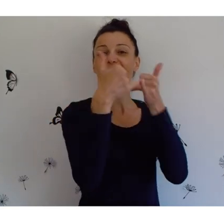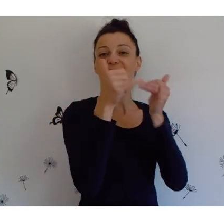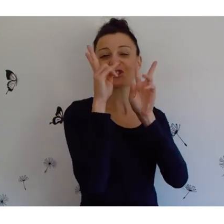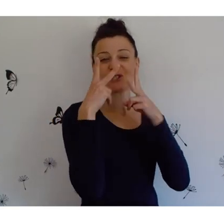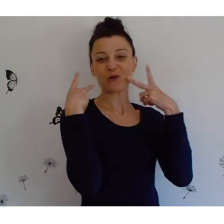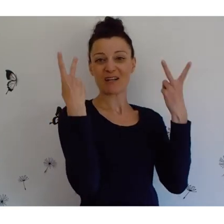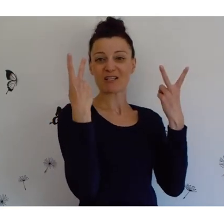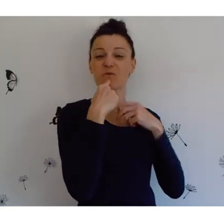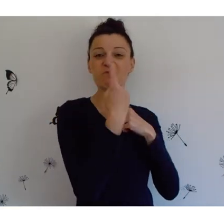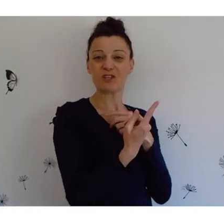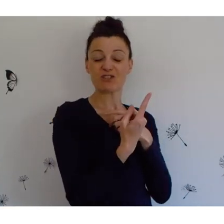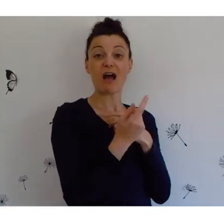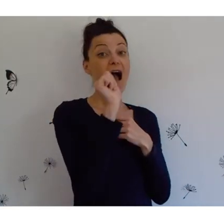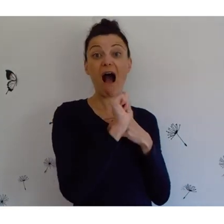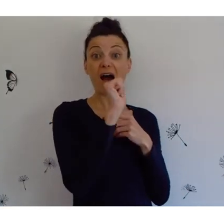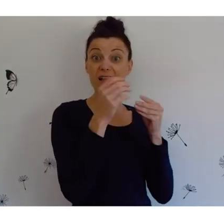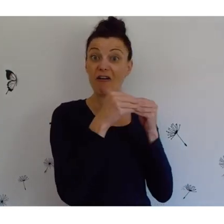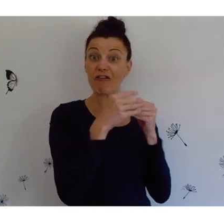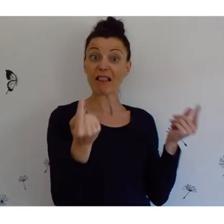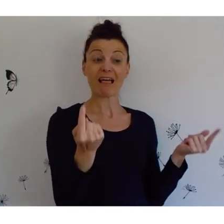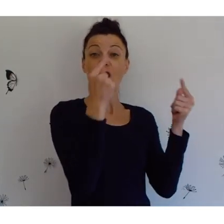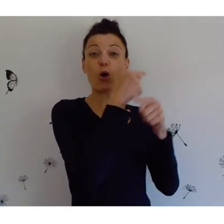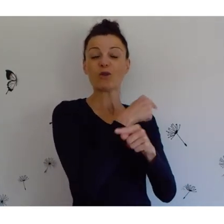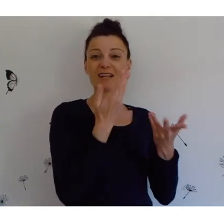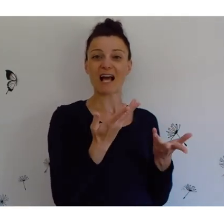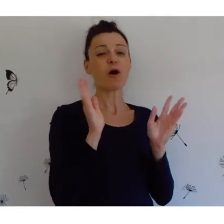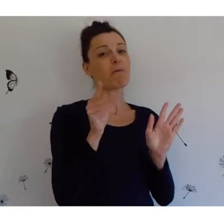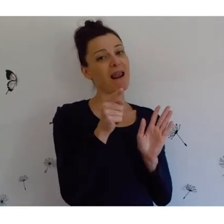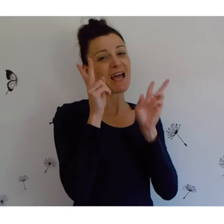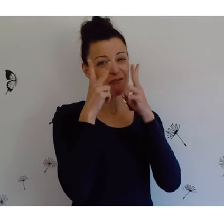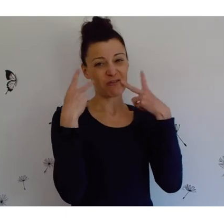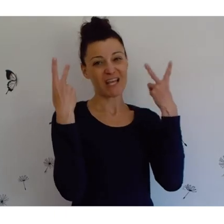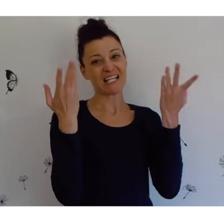Ada è fatta al contrario, ma è felice così.